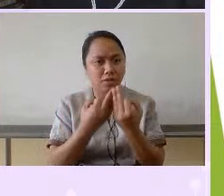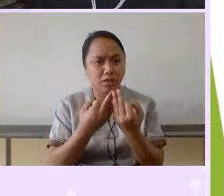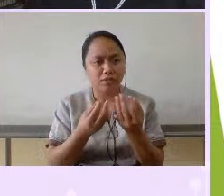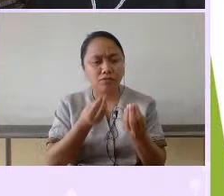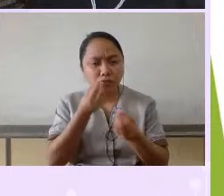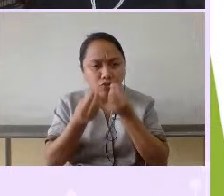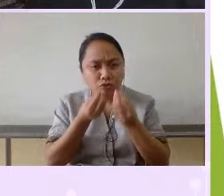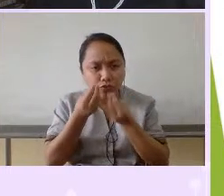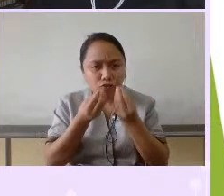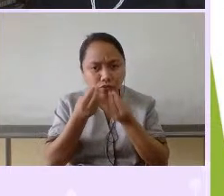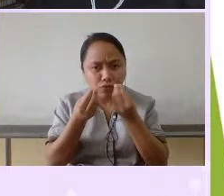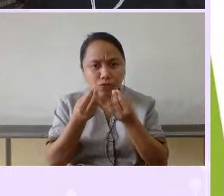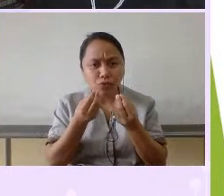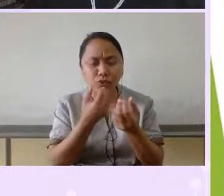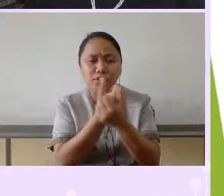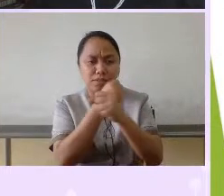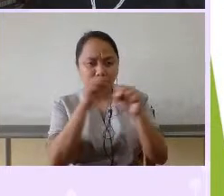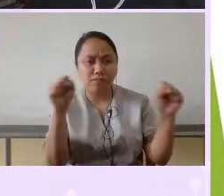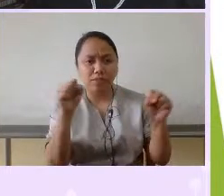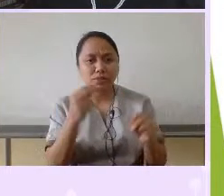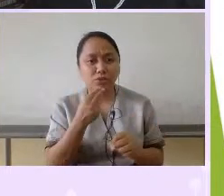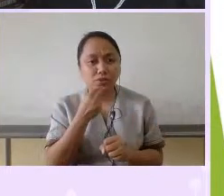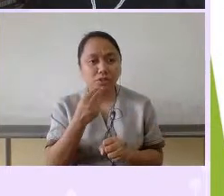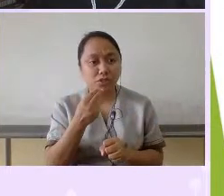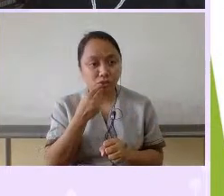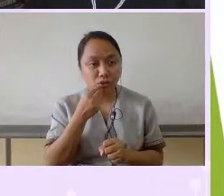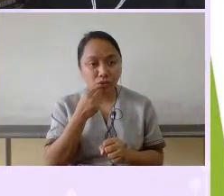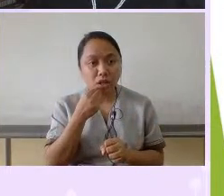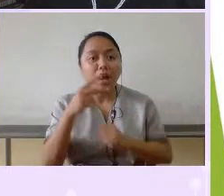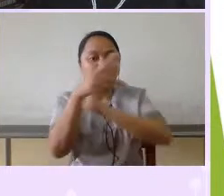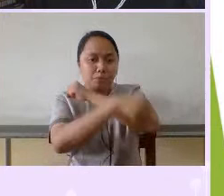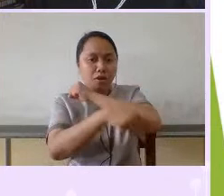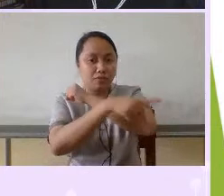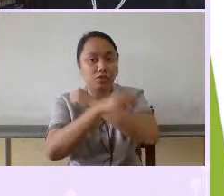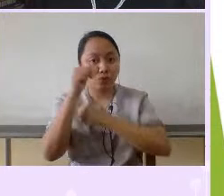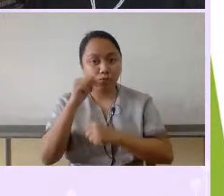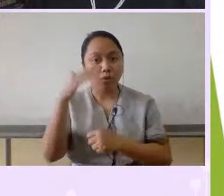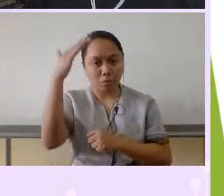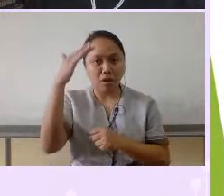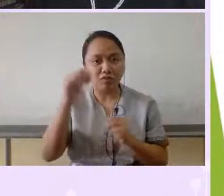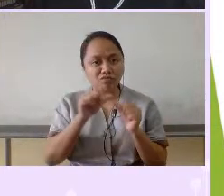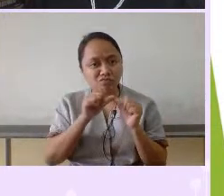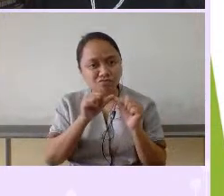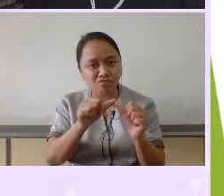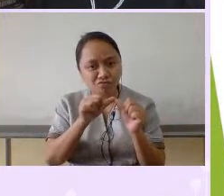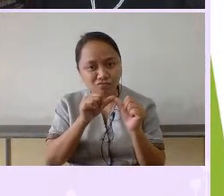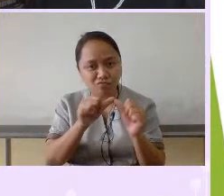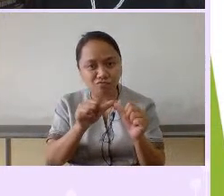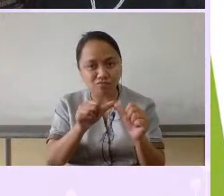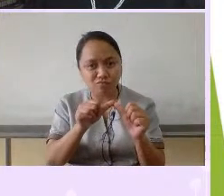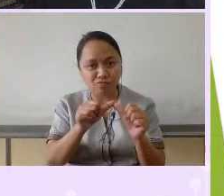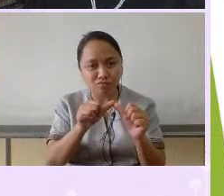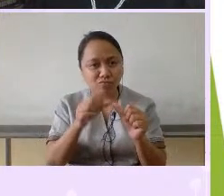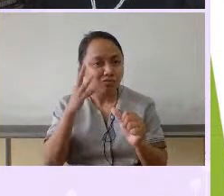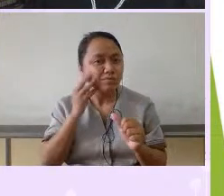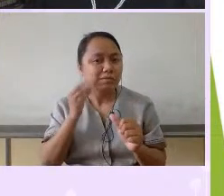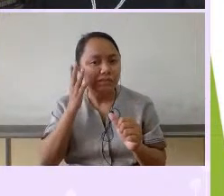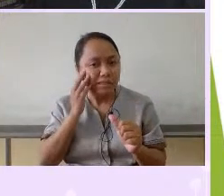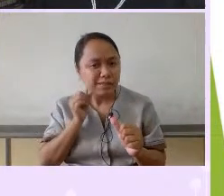and nutrition, rural women continue to experience persistent gender inequalities